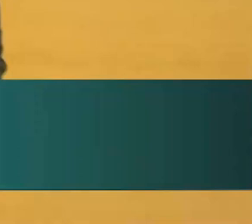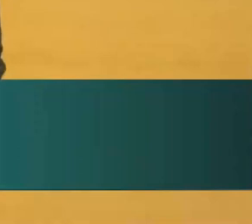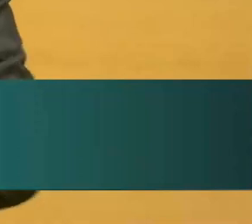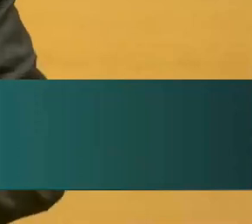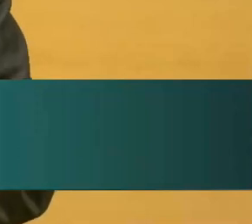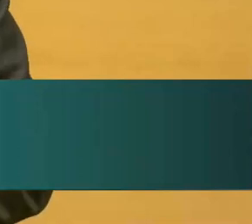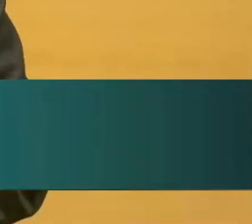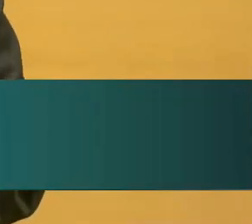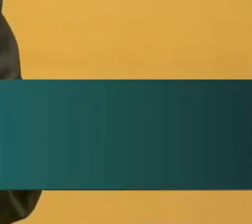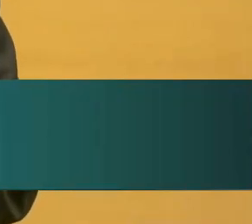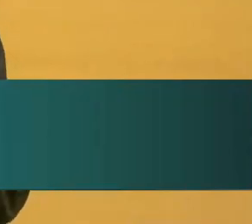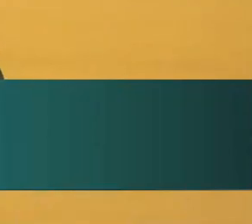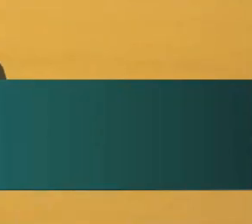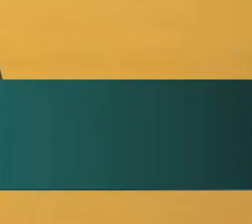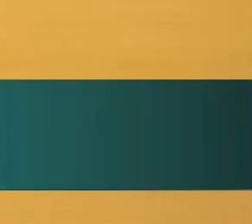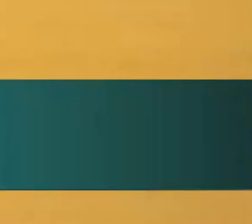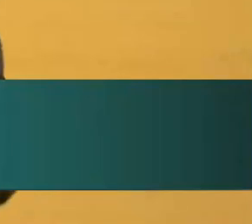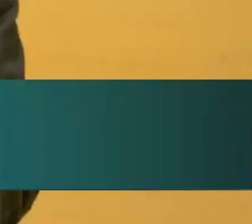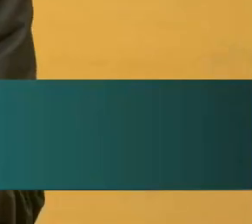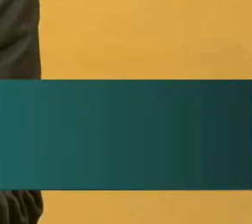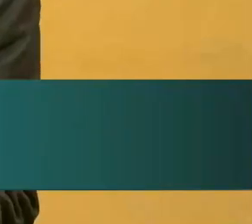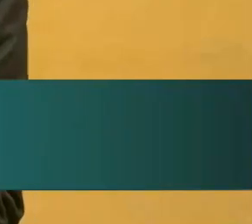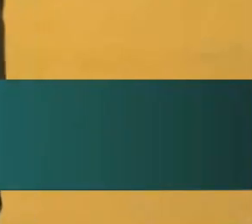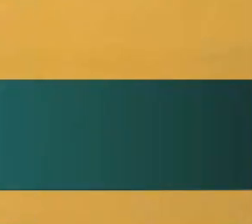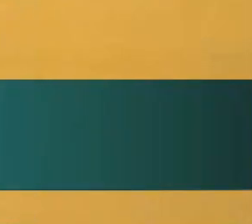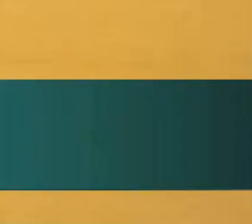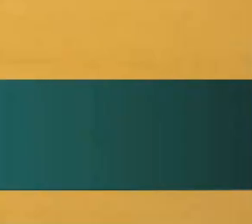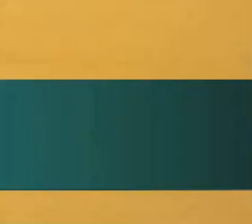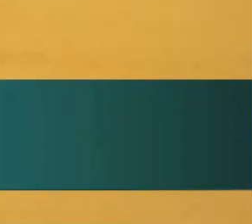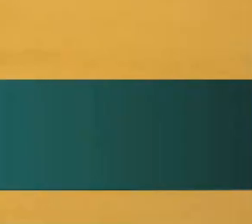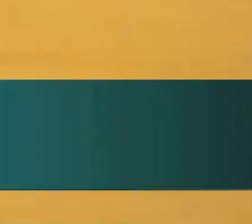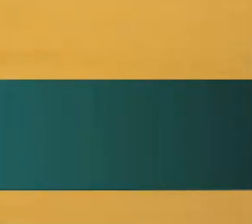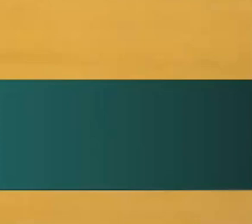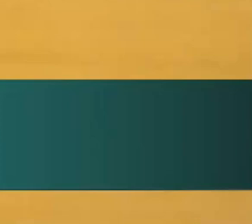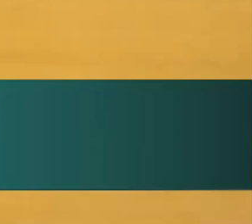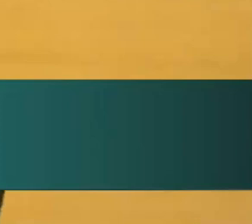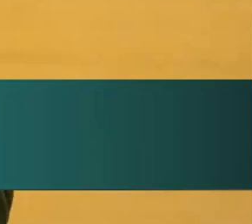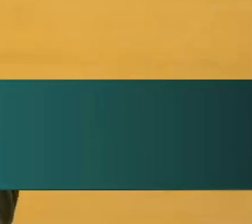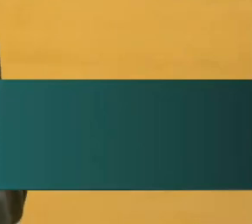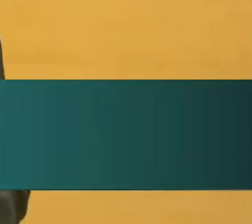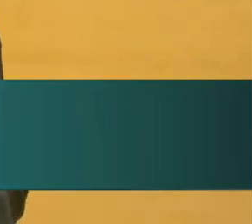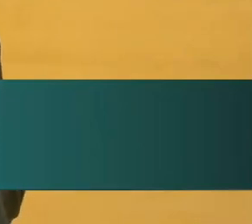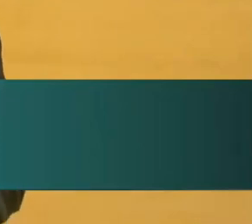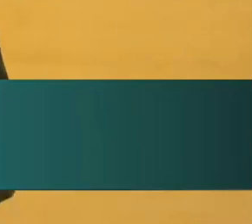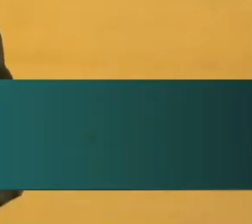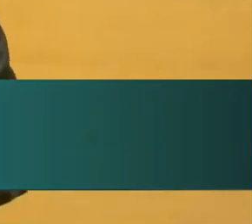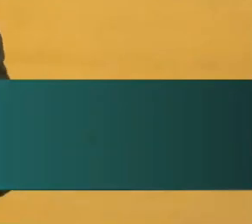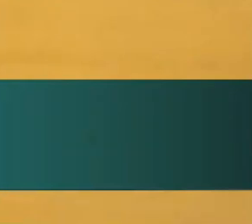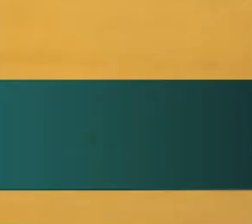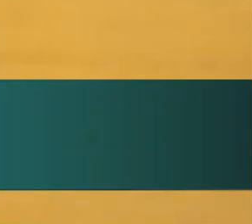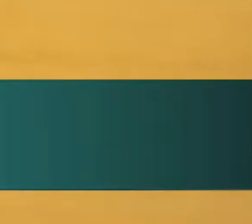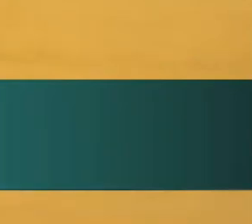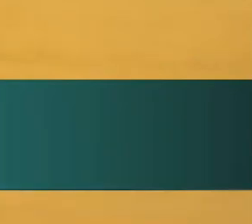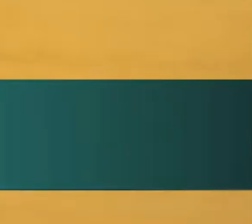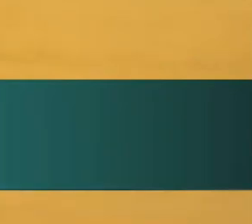ça. Nous ne sommes pas désobéissants à la vision, résistant à la vision céleste. Tu ne peux pas ici vendredi, lundi et